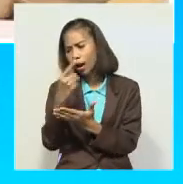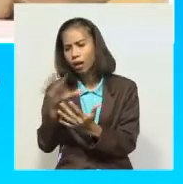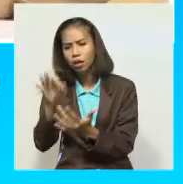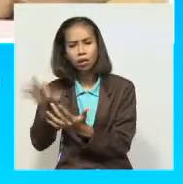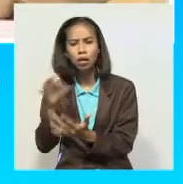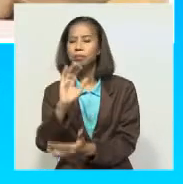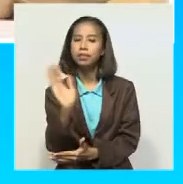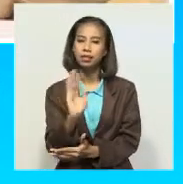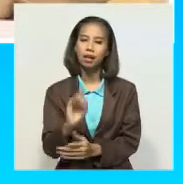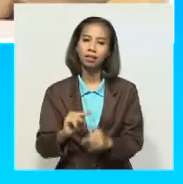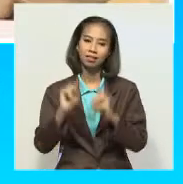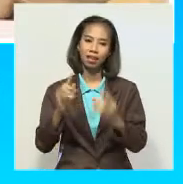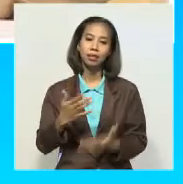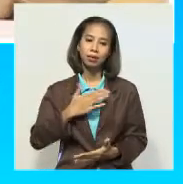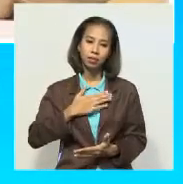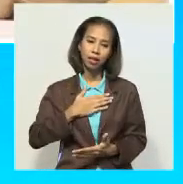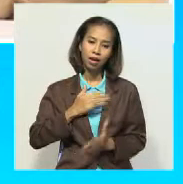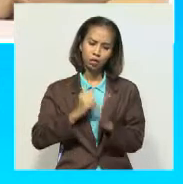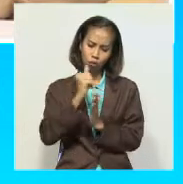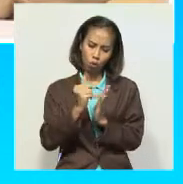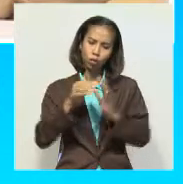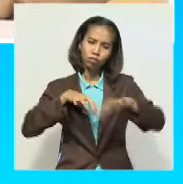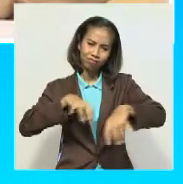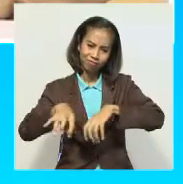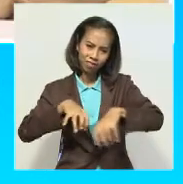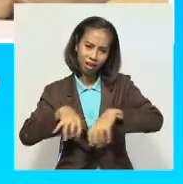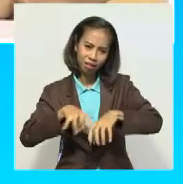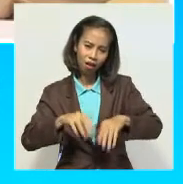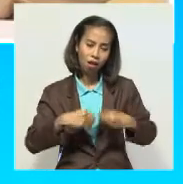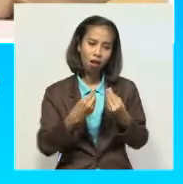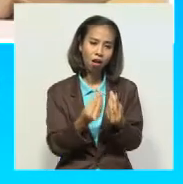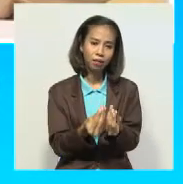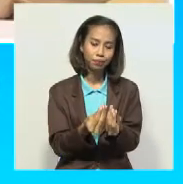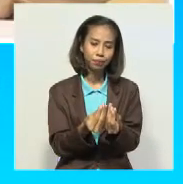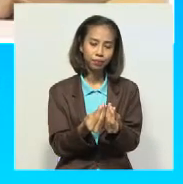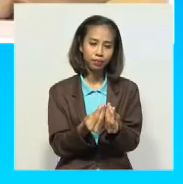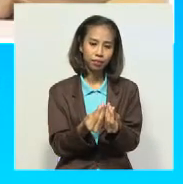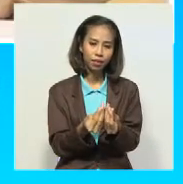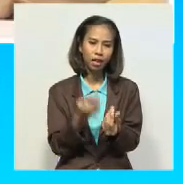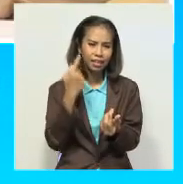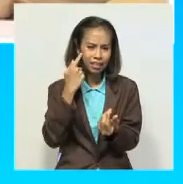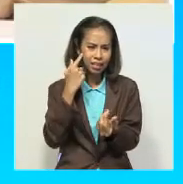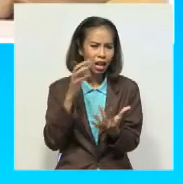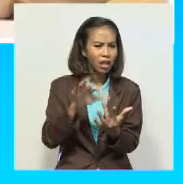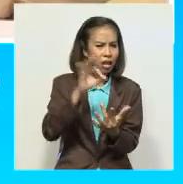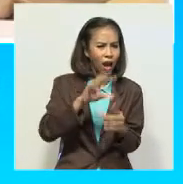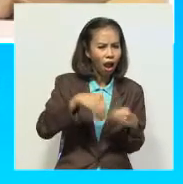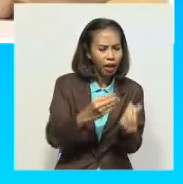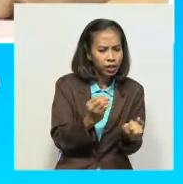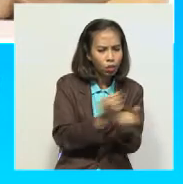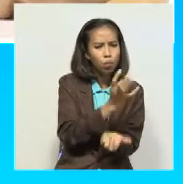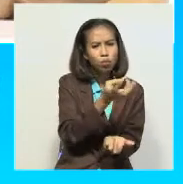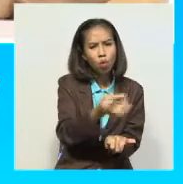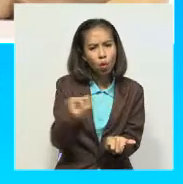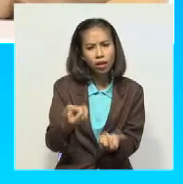ใจว่าในฐานะของจังหวัดก็ต้องบริหารให้มันเกิดความเขาเรียกอะไรผลกระทบน้อยที่สุดในจุดต่างๆถ้ามันมี